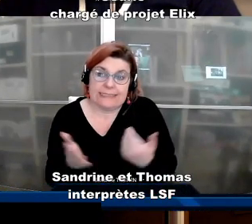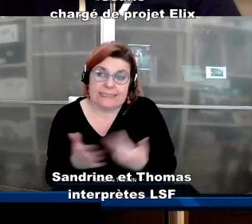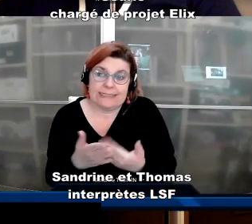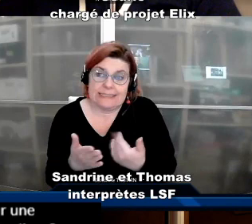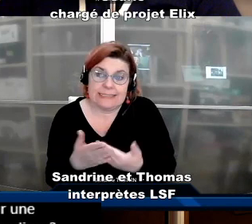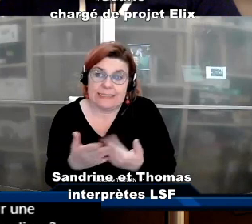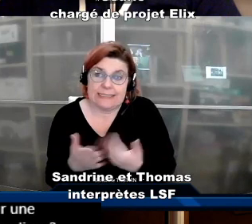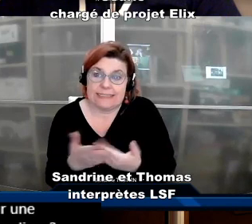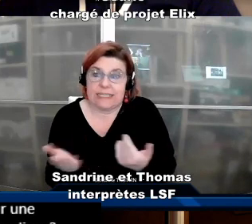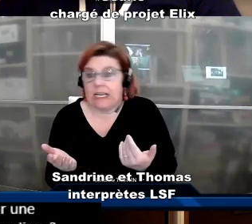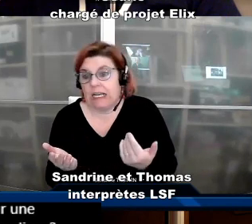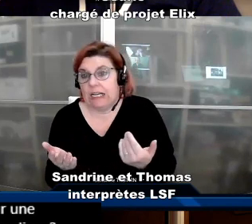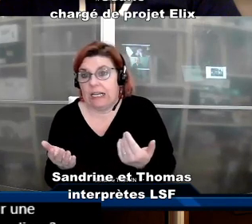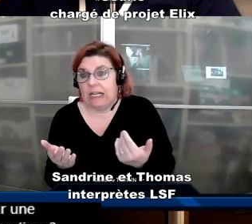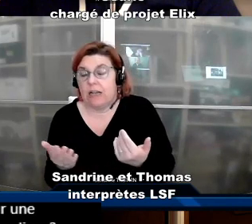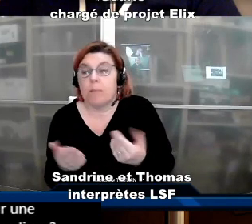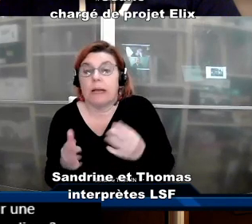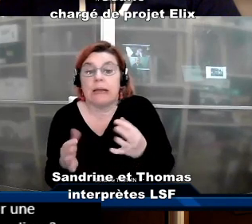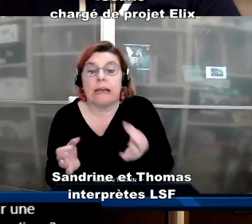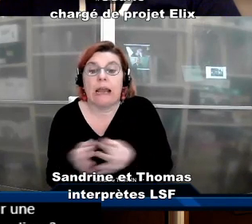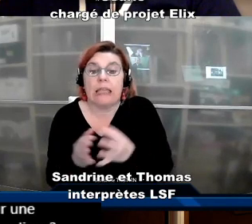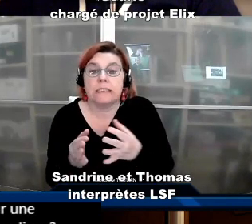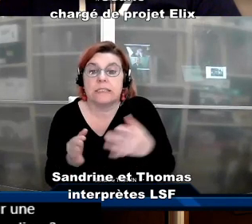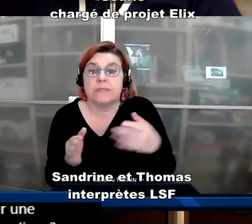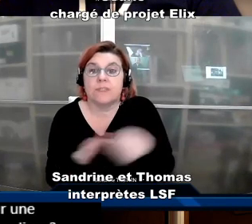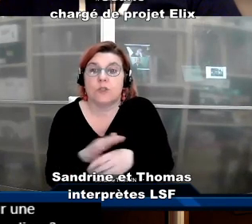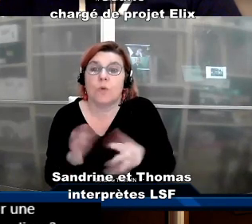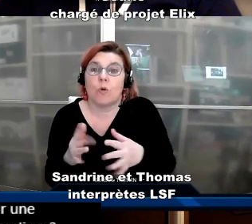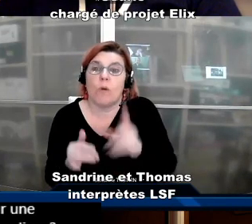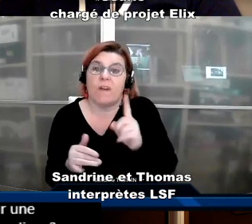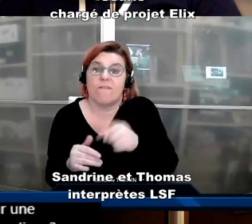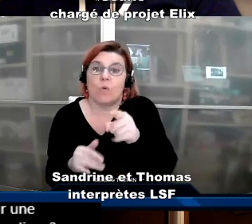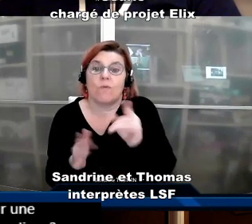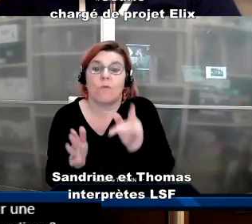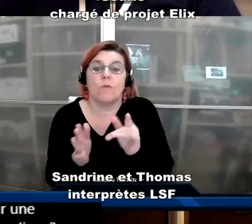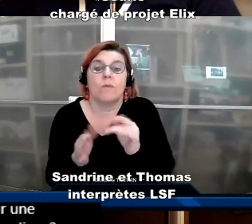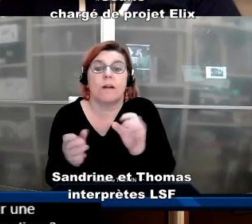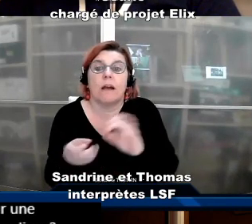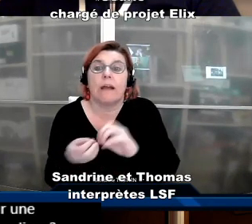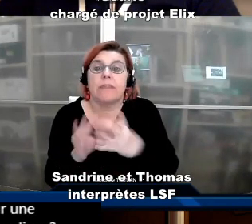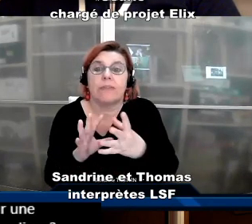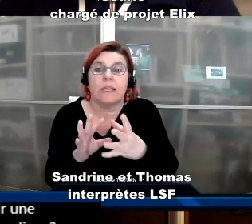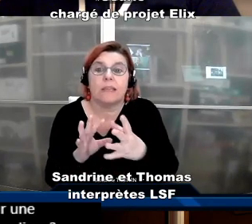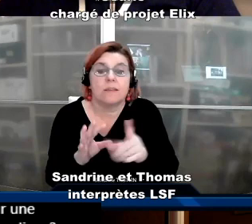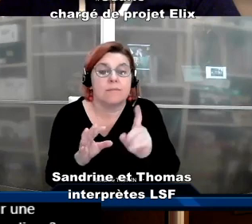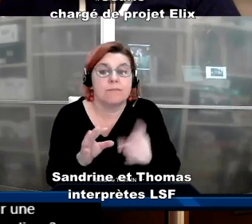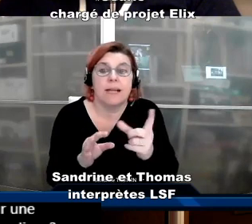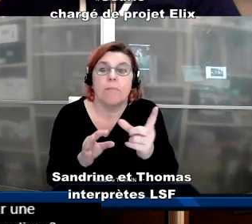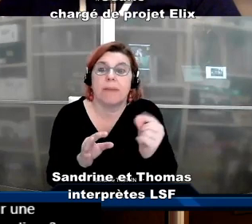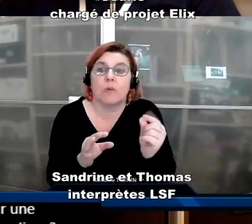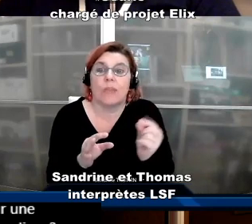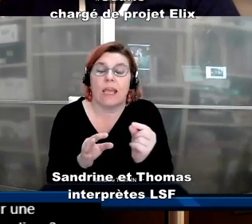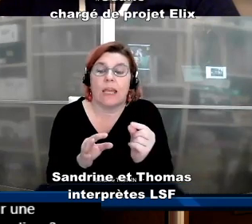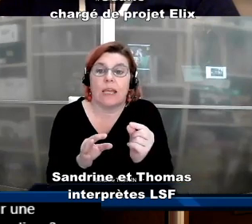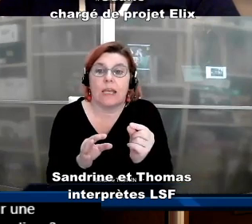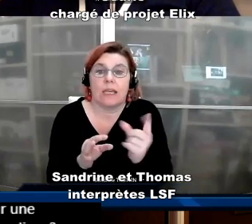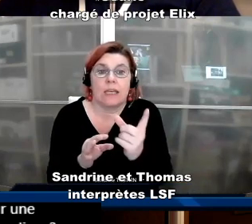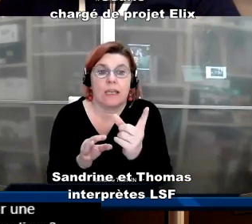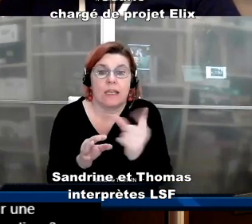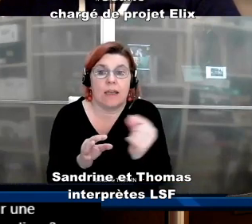Finalement, pour comprendre comment Elix est financé, il faut aller sur la page partenaire d'Elix. Voilà, les logos